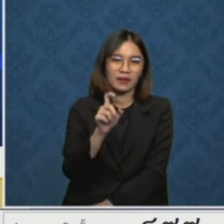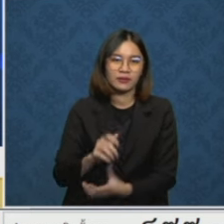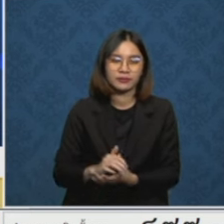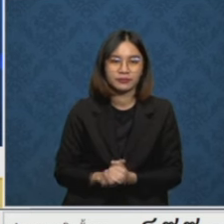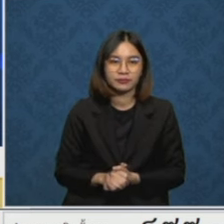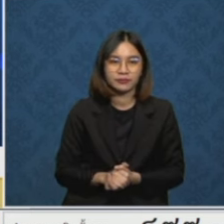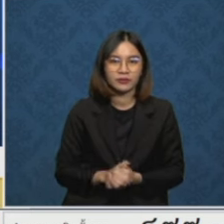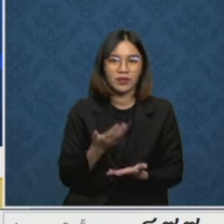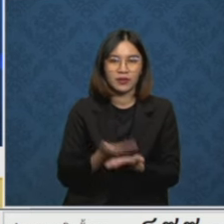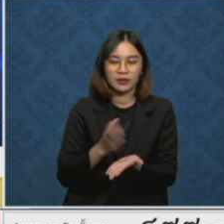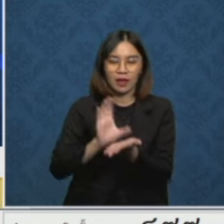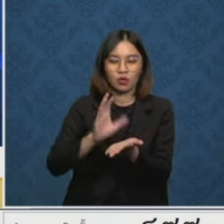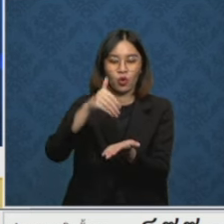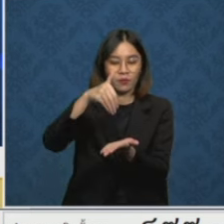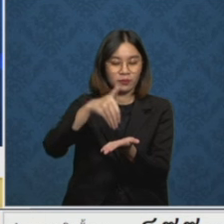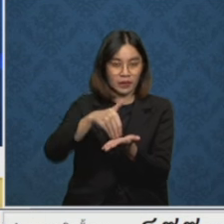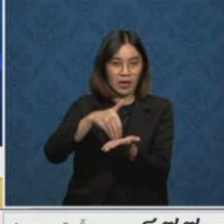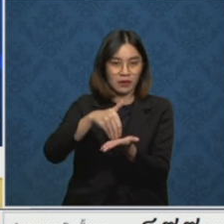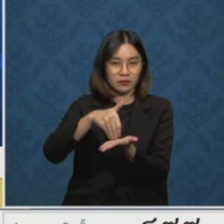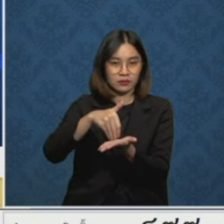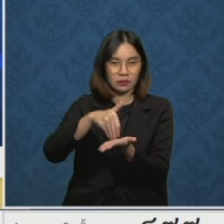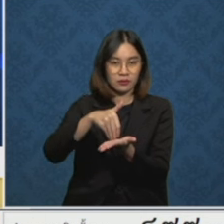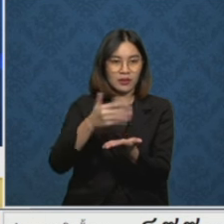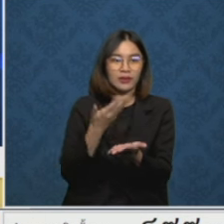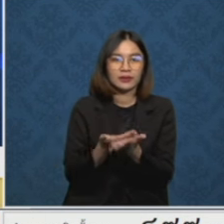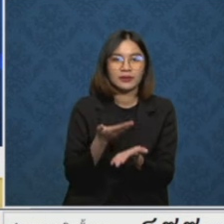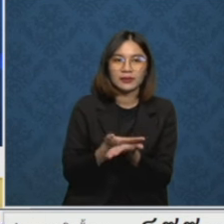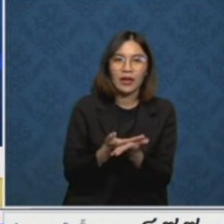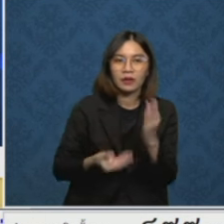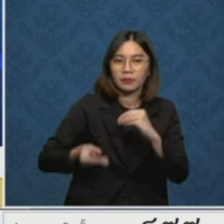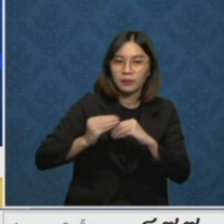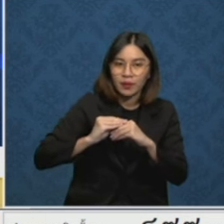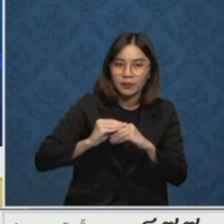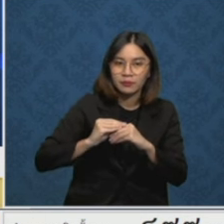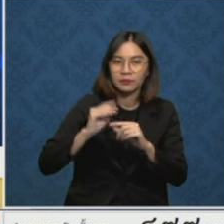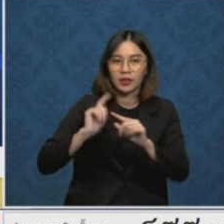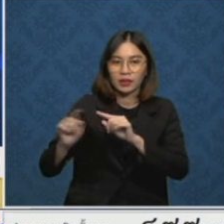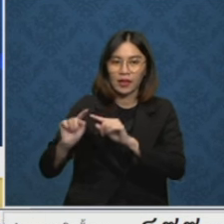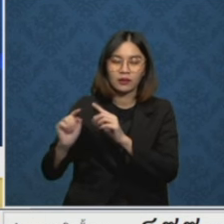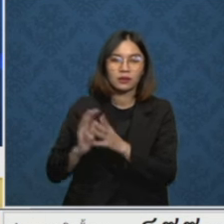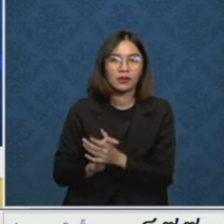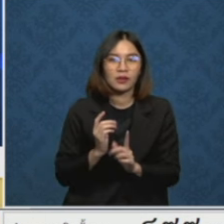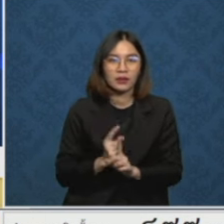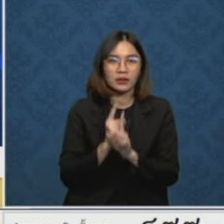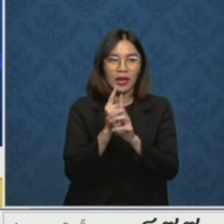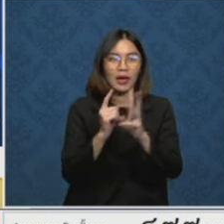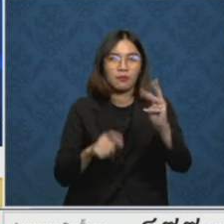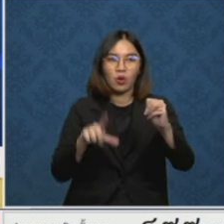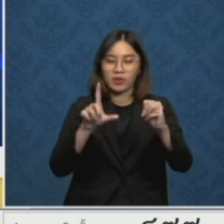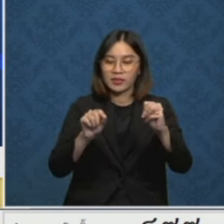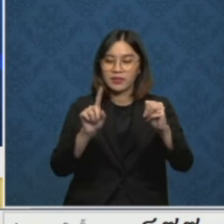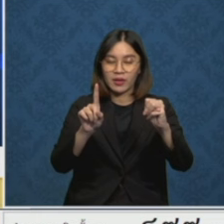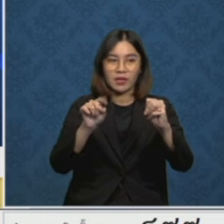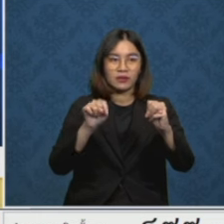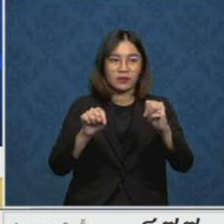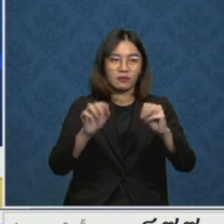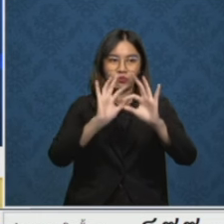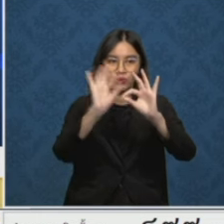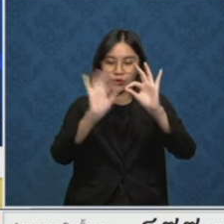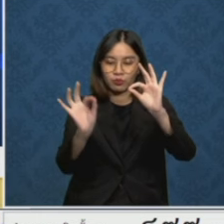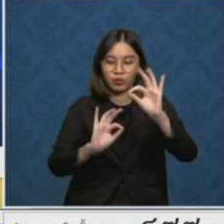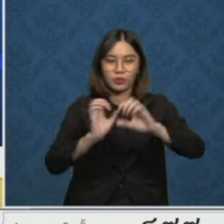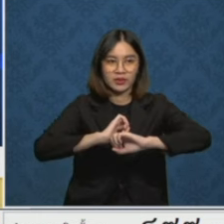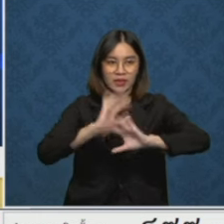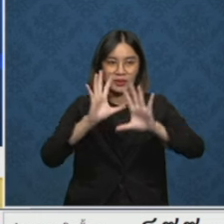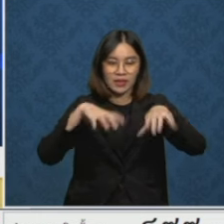ะคะงบกลางปีนะคะหรือว่างบประมาณรายจ่ายเพิ่มเติมเนี่ยนะคะตามมาตรา21เนี่ยเขาก็บอกไว้ชัดเจนว่